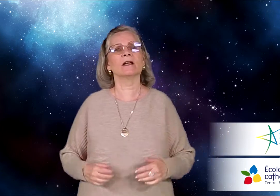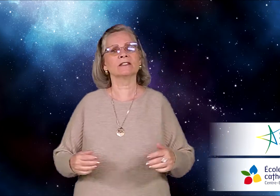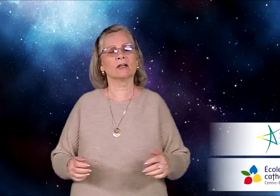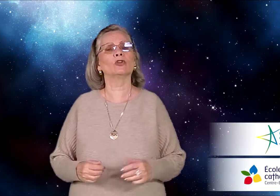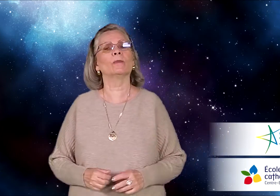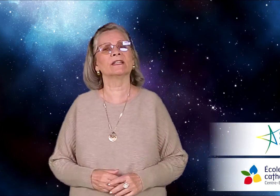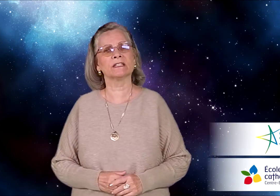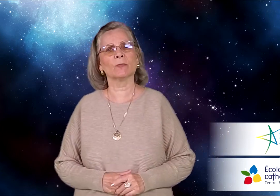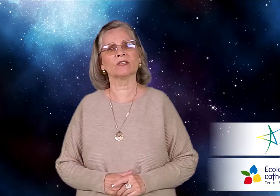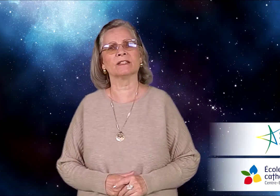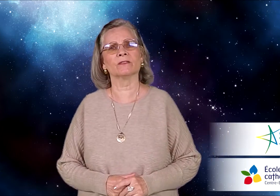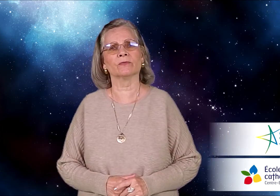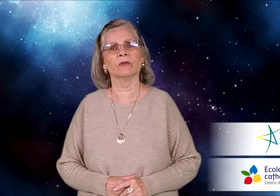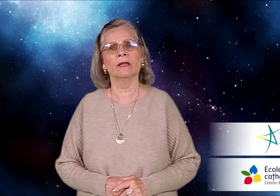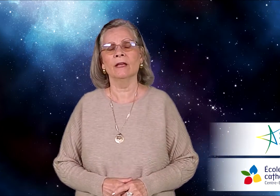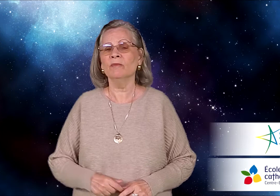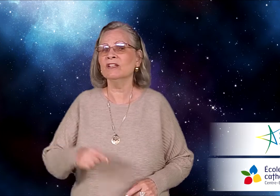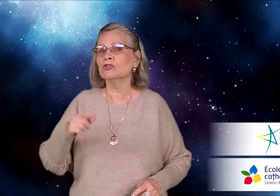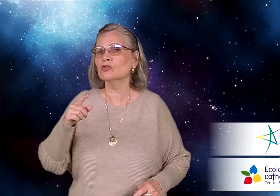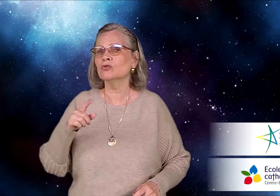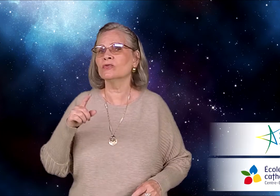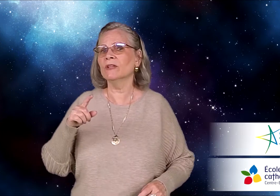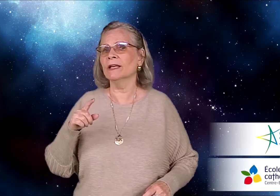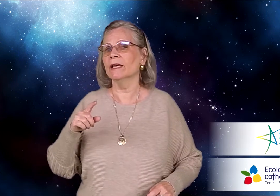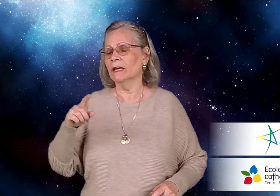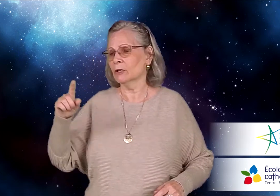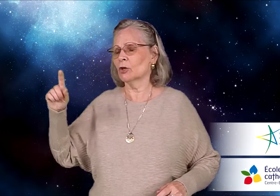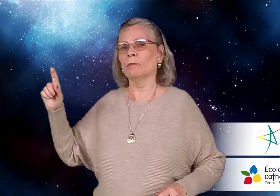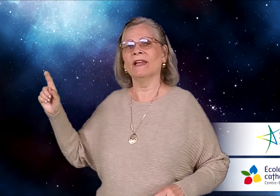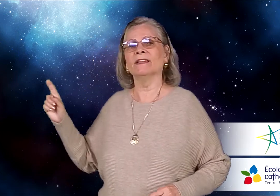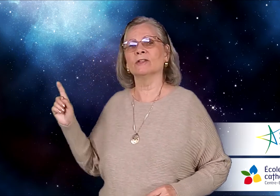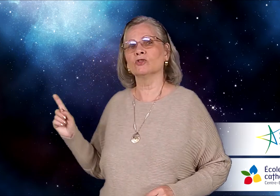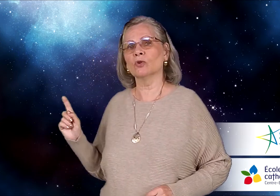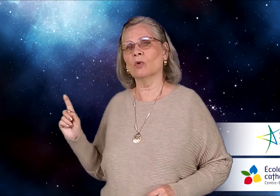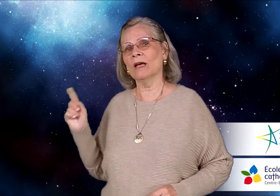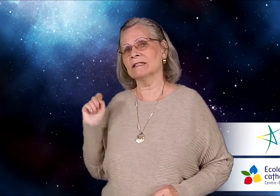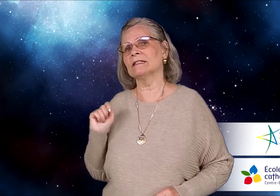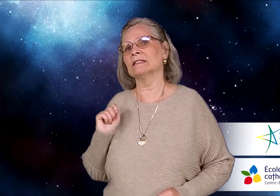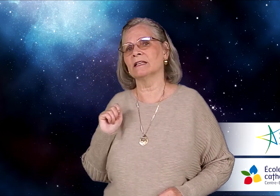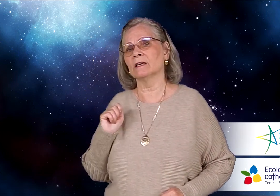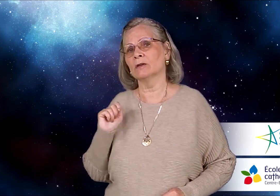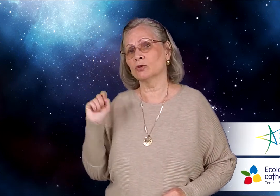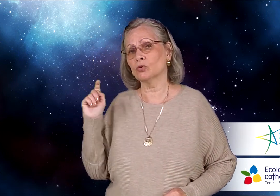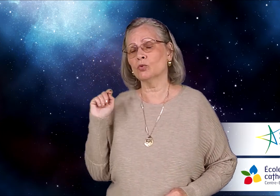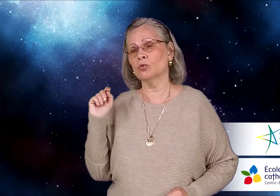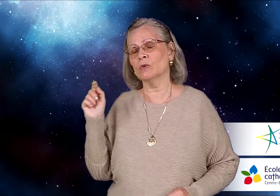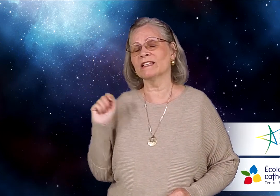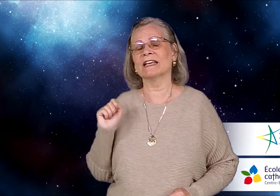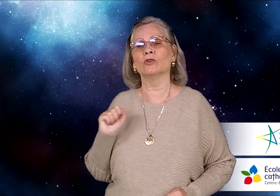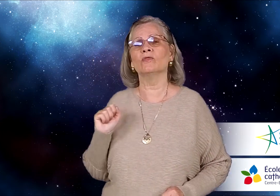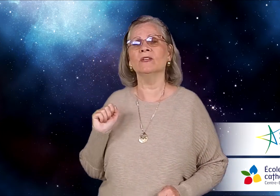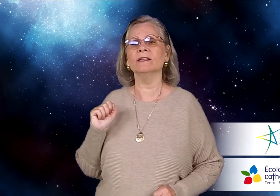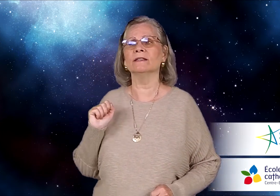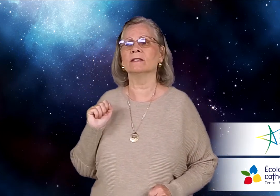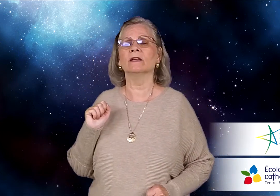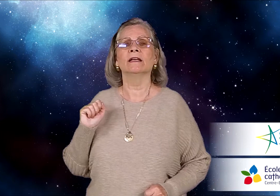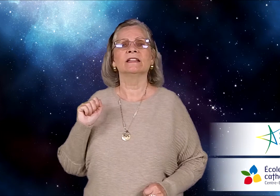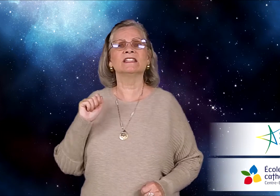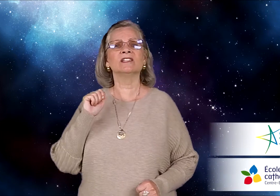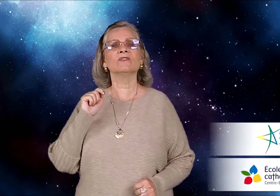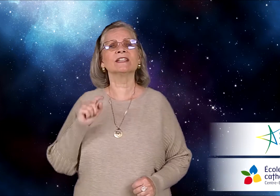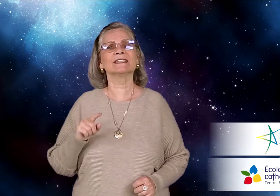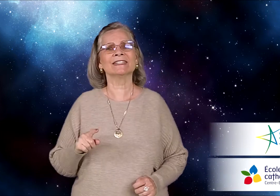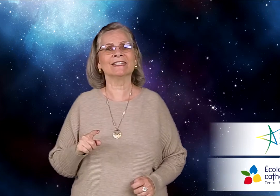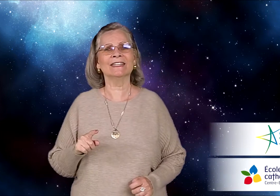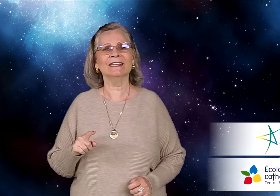excellence dans le domaine sportif. Mais, il se souvenait que la planète Turquoise disait, surtout dans sa devise, «